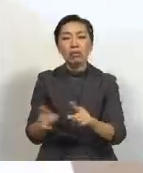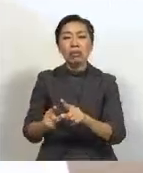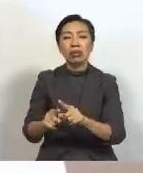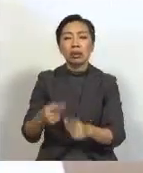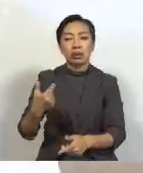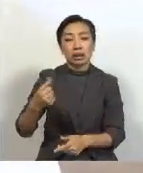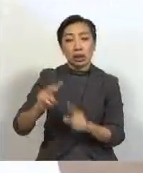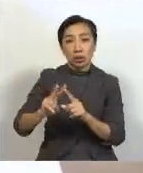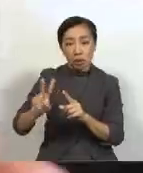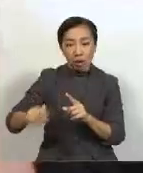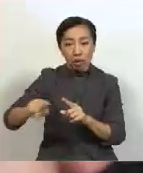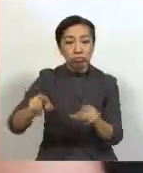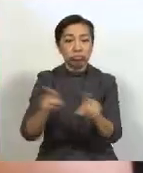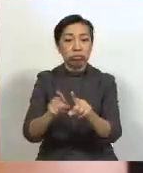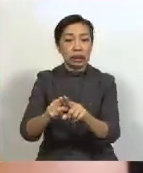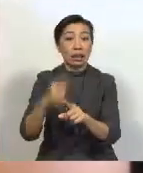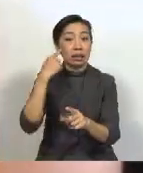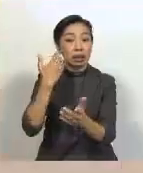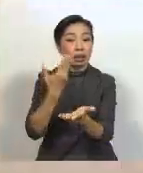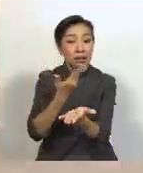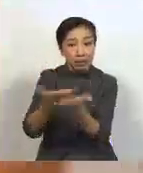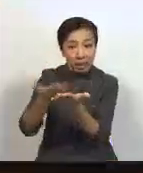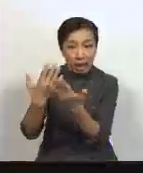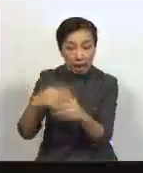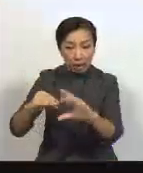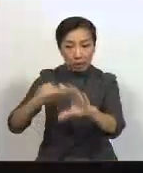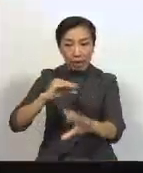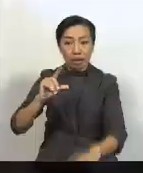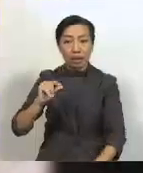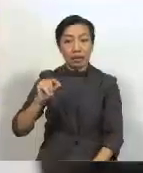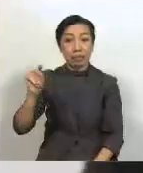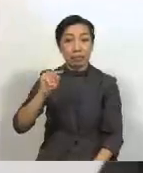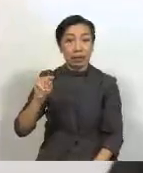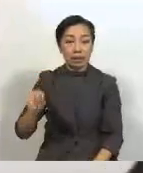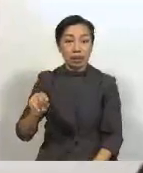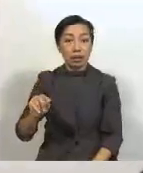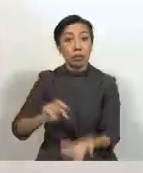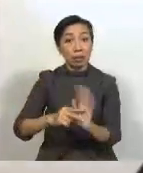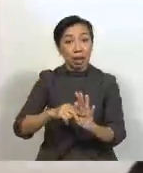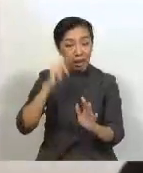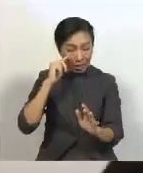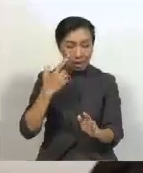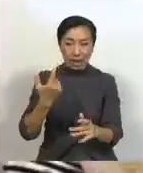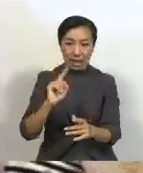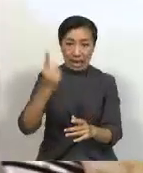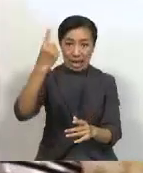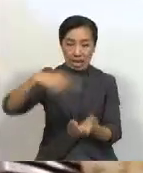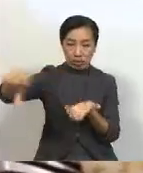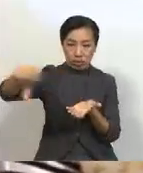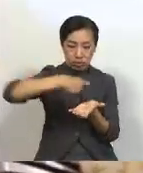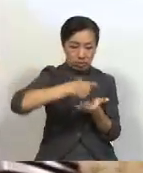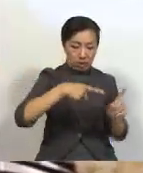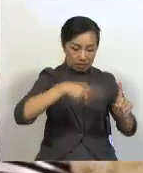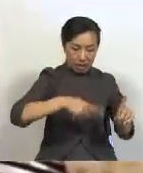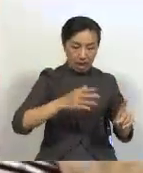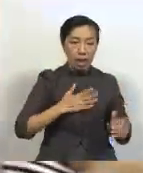เลยแล้วก็ยังได้รับสิทธิ์เงินคืนอีก 20% ต้องบอกคุณผู้ชมก่อนว่ากระเป๋า2เนี่ยคุณผู้ชมต้องเอาเงินโอนเข้าไปก่อนนะคะแล้วก็ถึงจะ